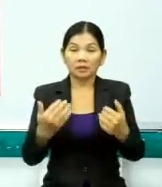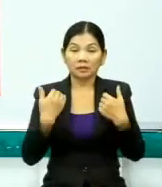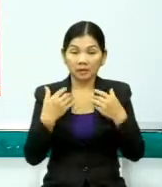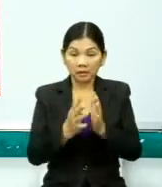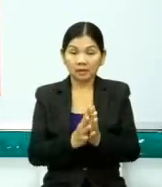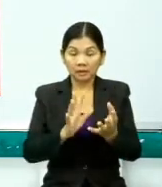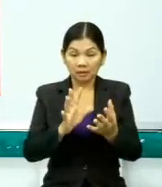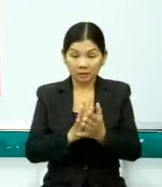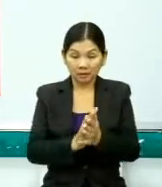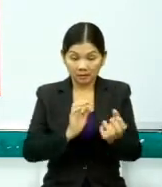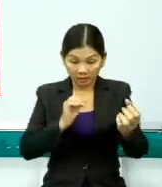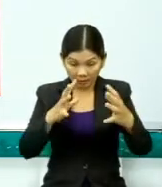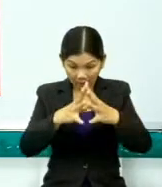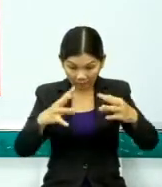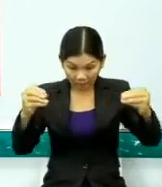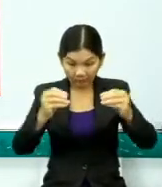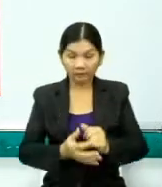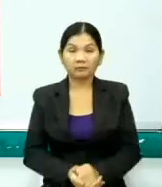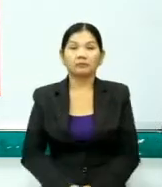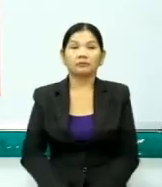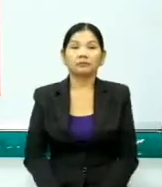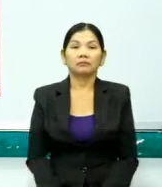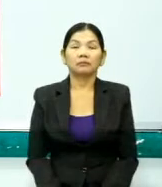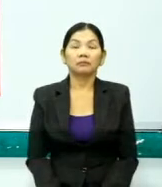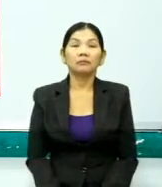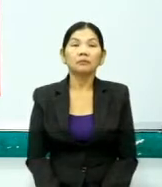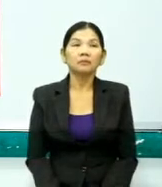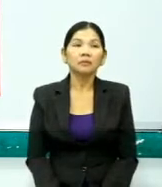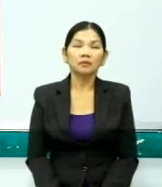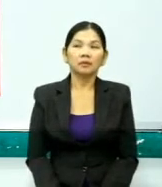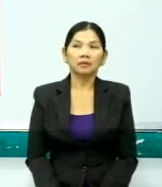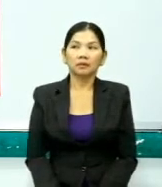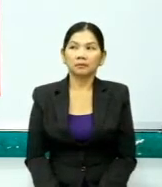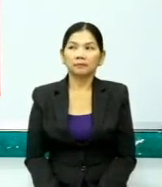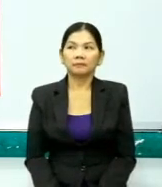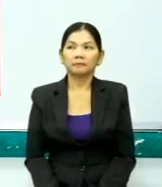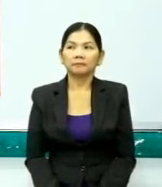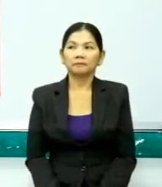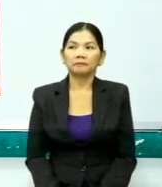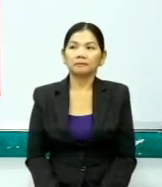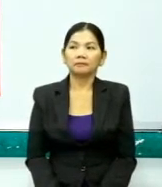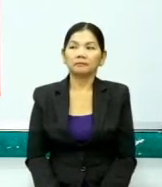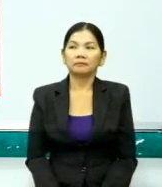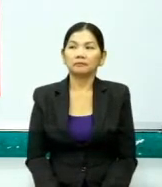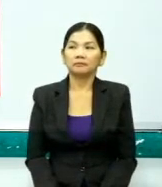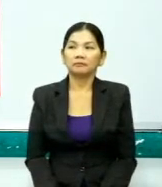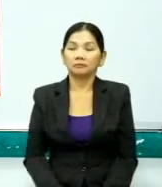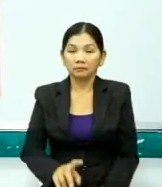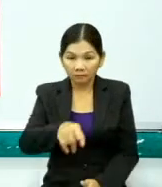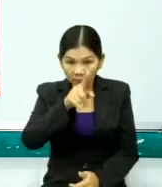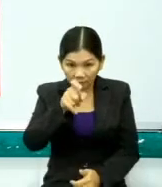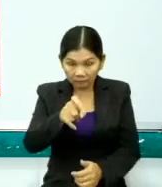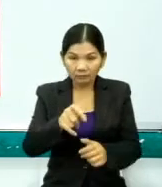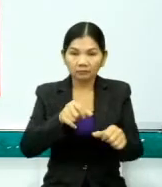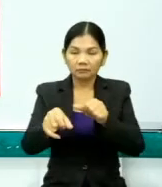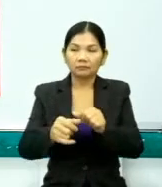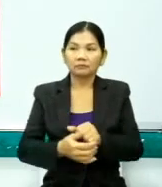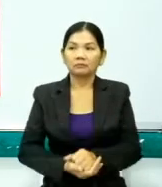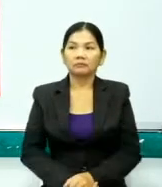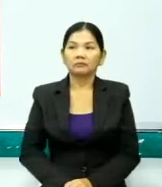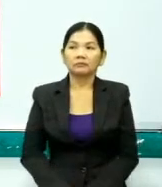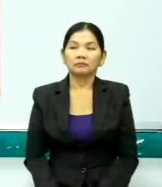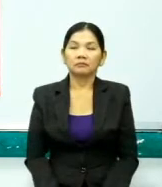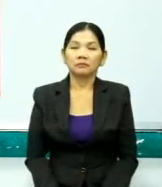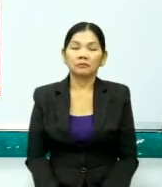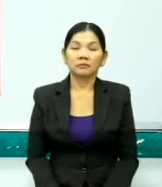cha trọp cha bụi cài mình tên con rộp bằng hẹn cổ con tìm khuôn cho lại xin lùa bằng tố